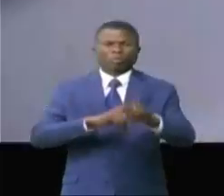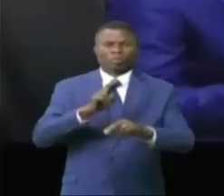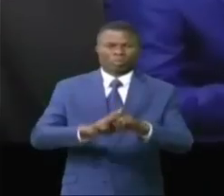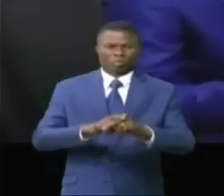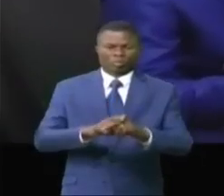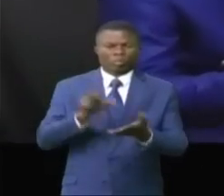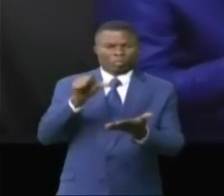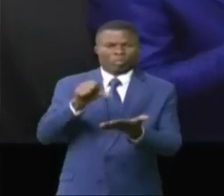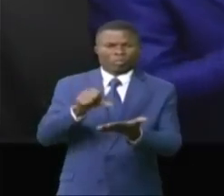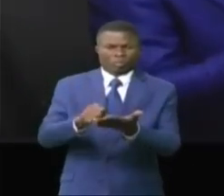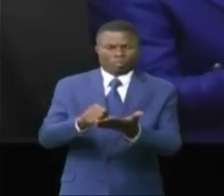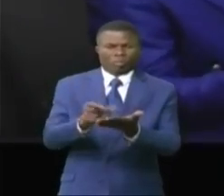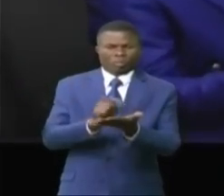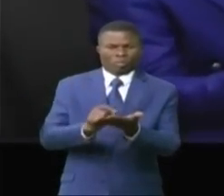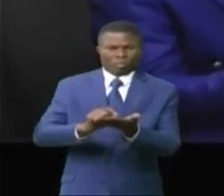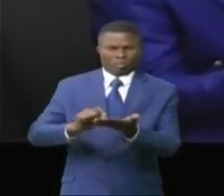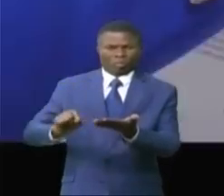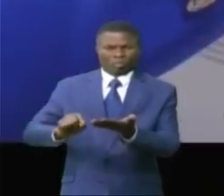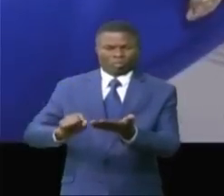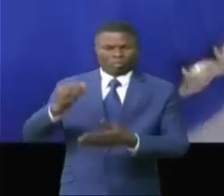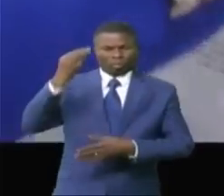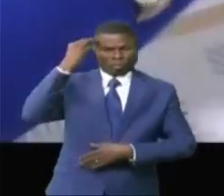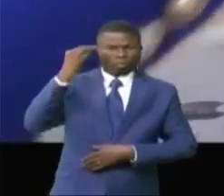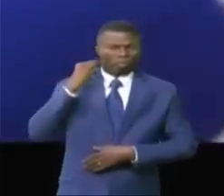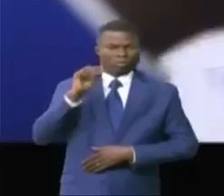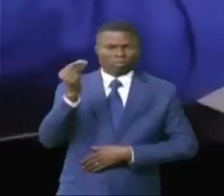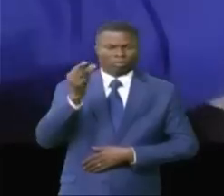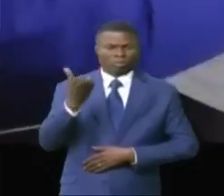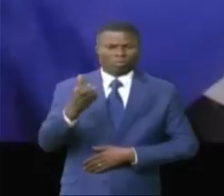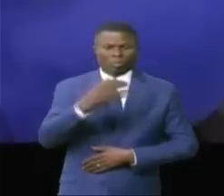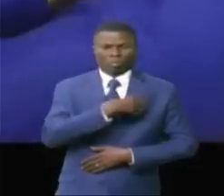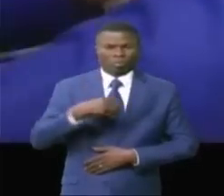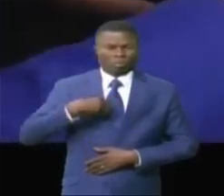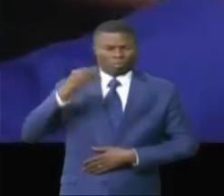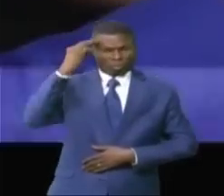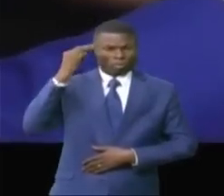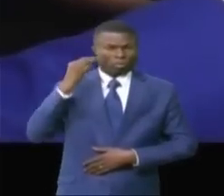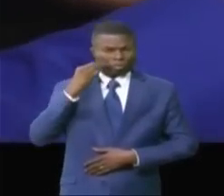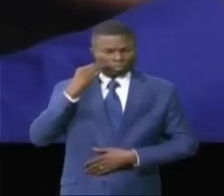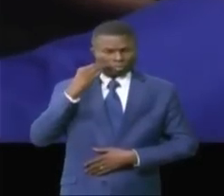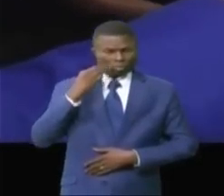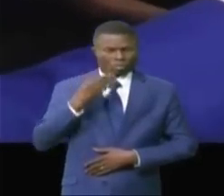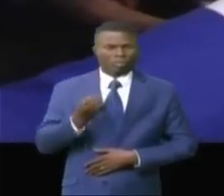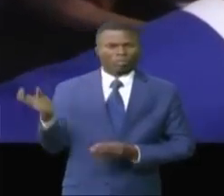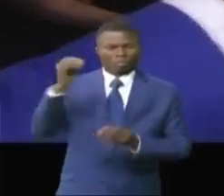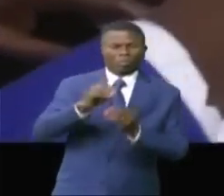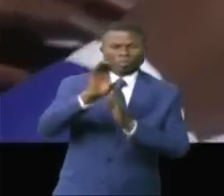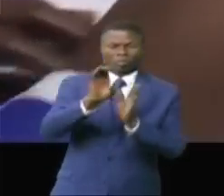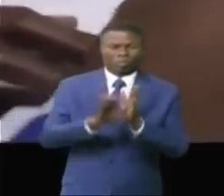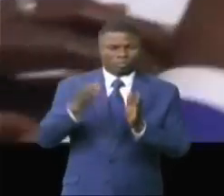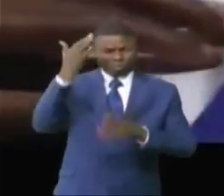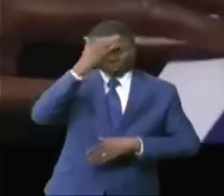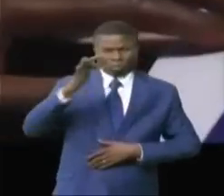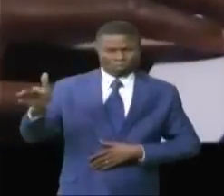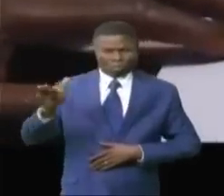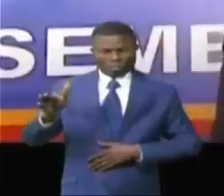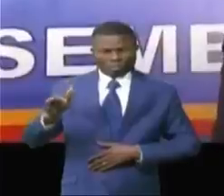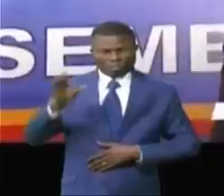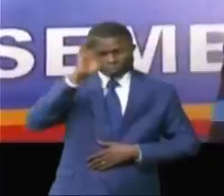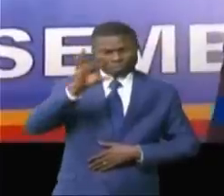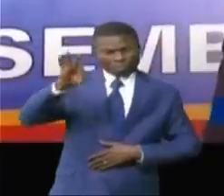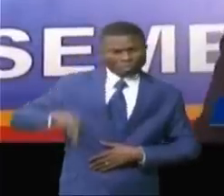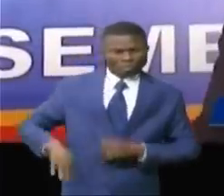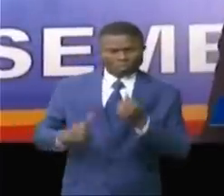une lettre écrite au ministère des Mines. Madame la ministre, elle a multiplié des conditions pour rien en fait, qui vont dans l'intérêt d'un